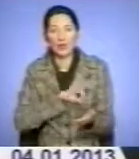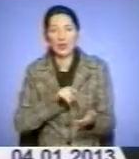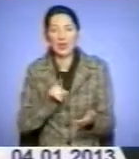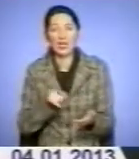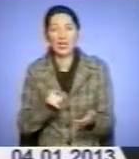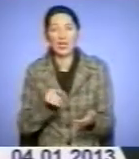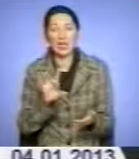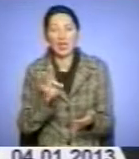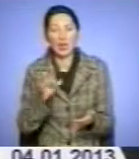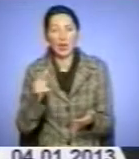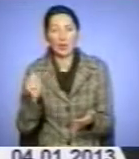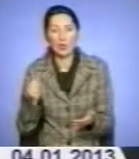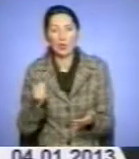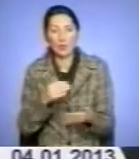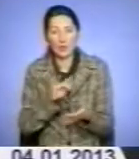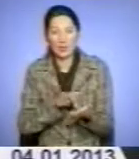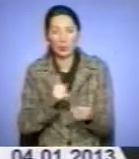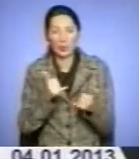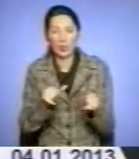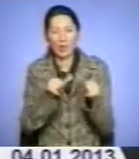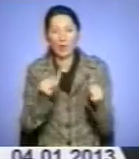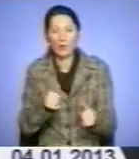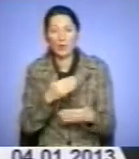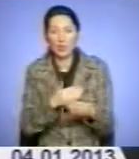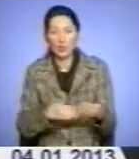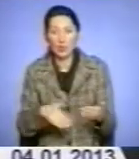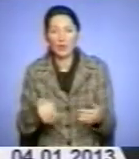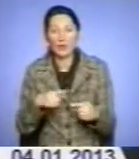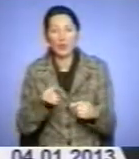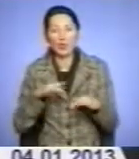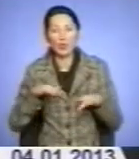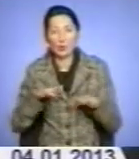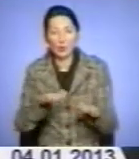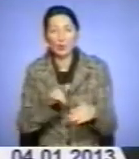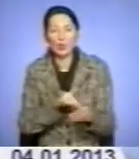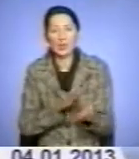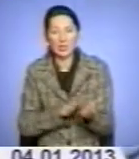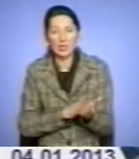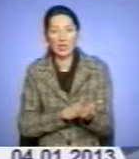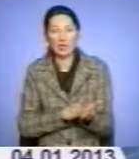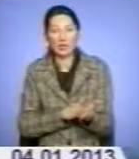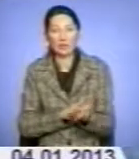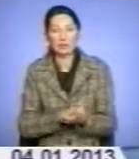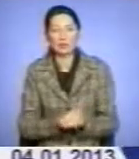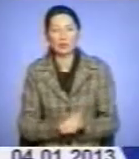для формування відповідних списків і всієї дальшої процедури реєстрації.